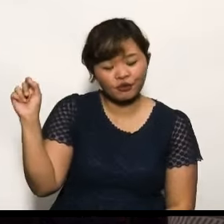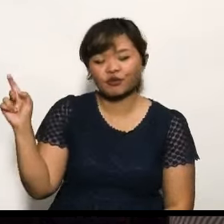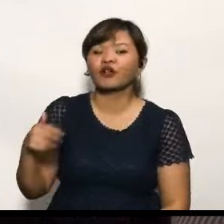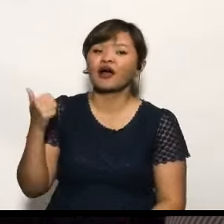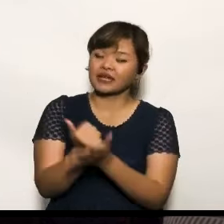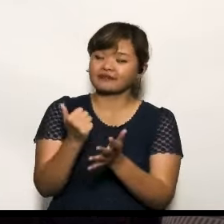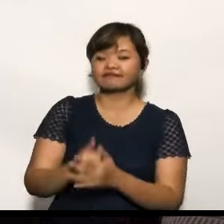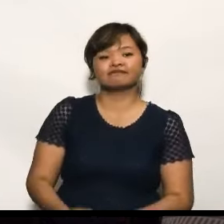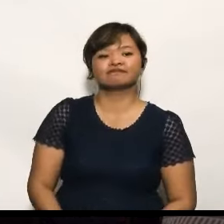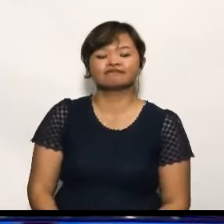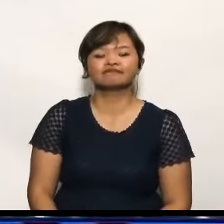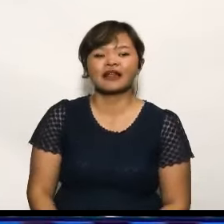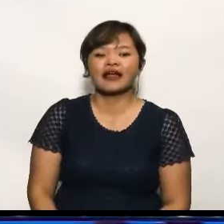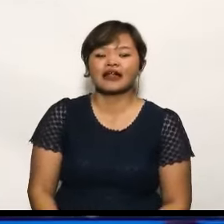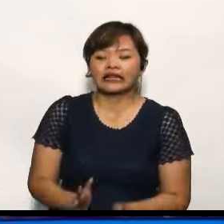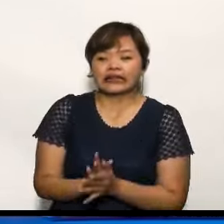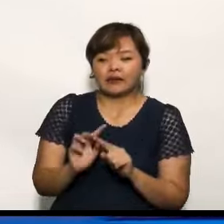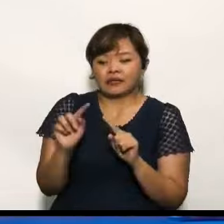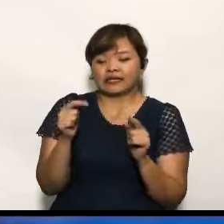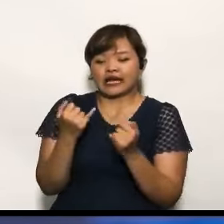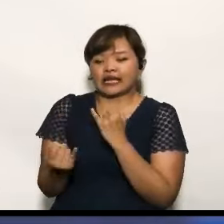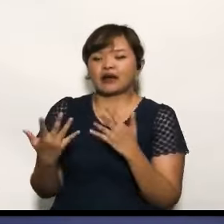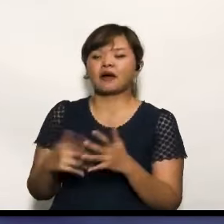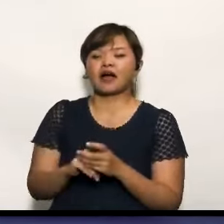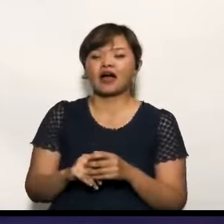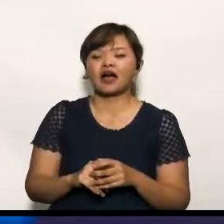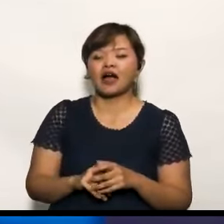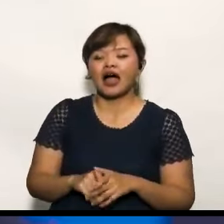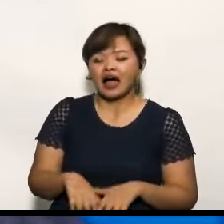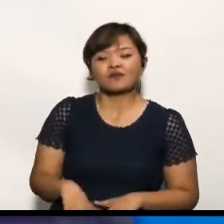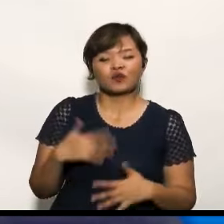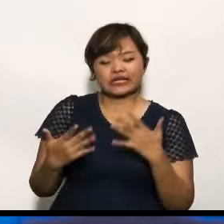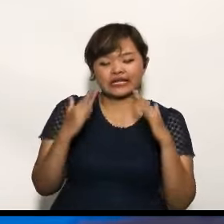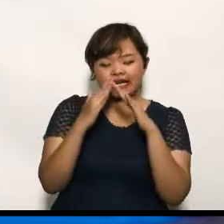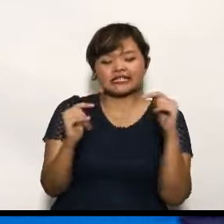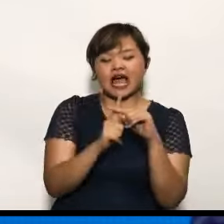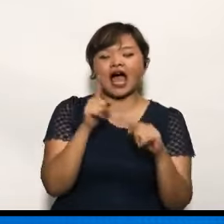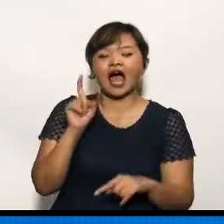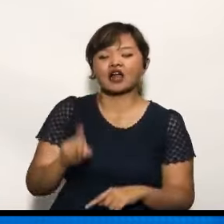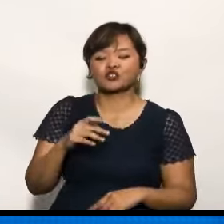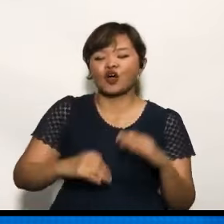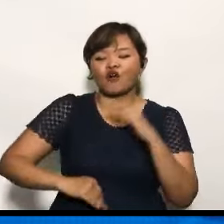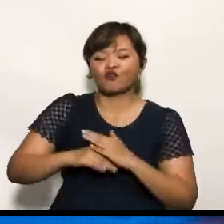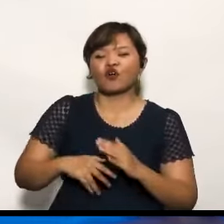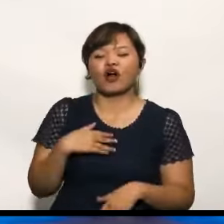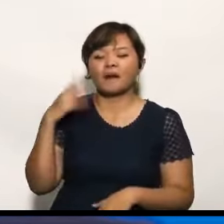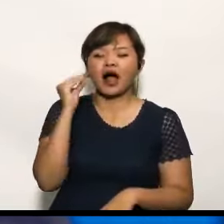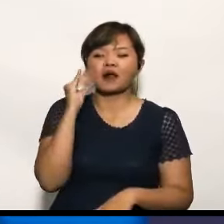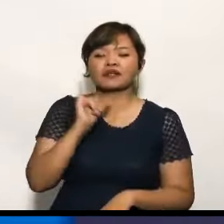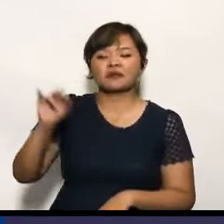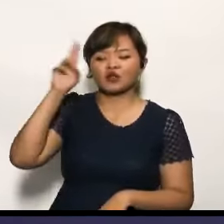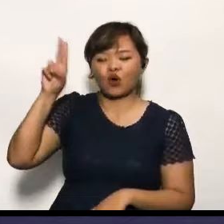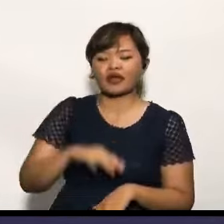Benar ya, amin. Terus terakhir-terakhir dia berubah. Jadi gereja yang harus full of testimony. Ya. Tapi waktu itu, that's what he